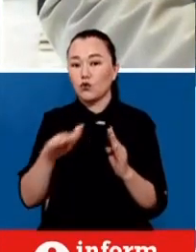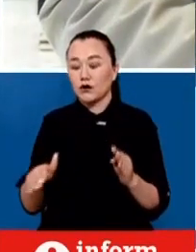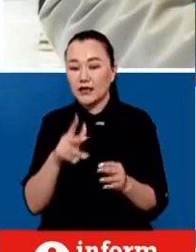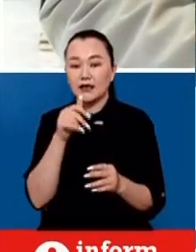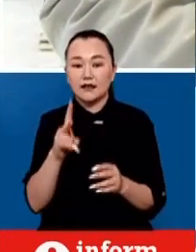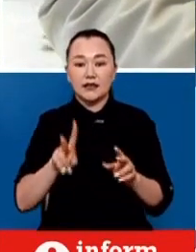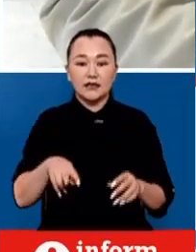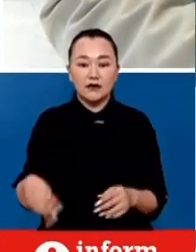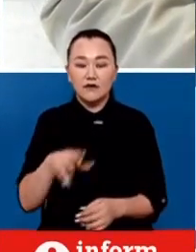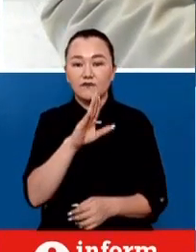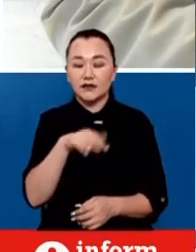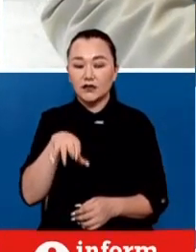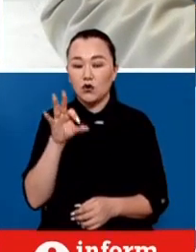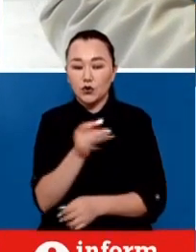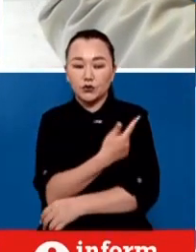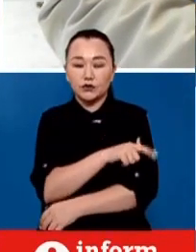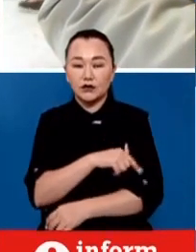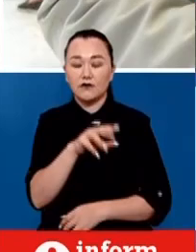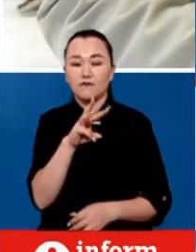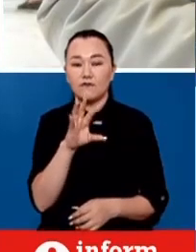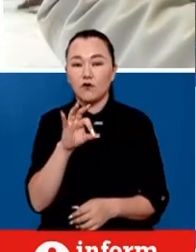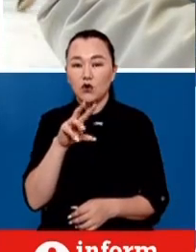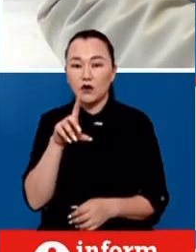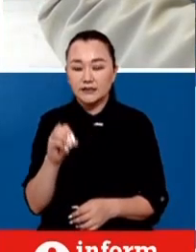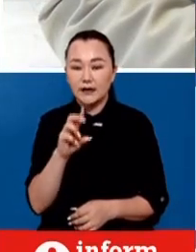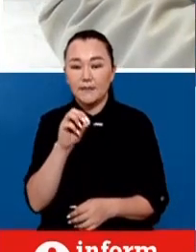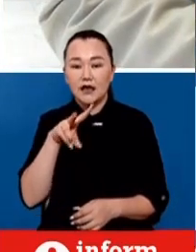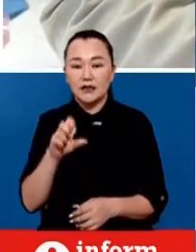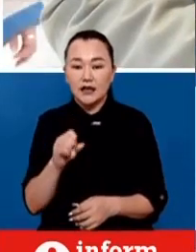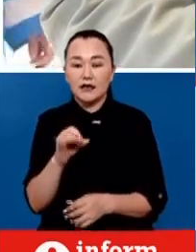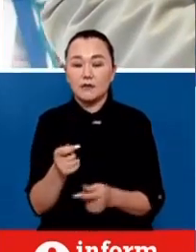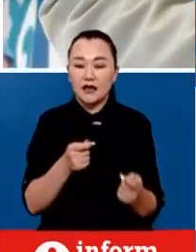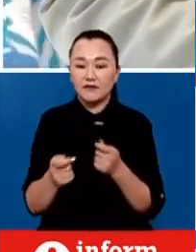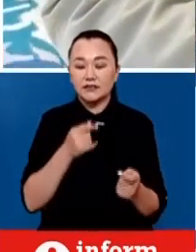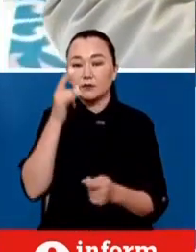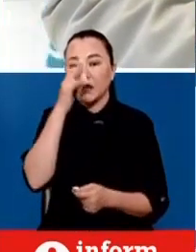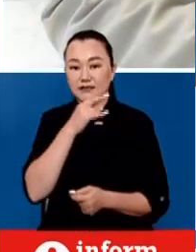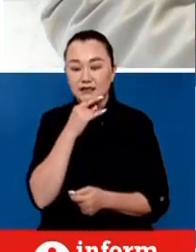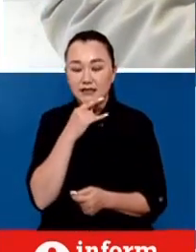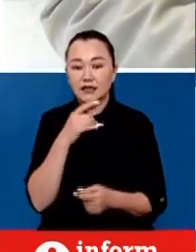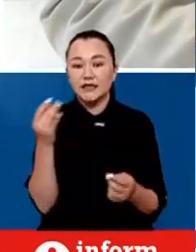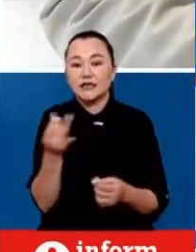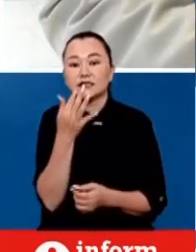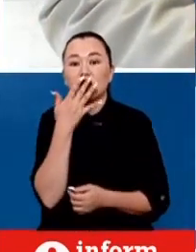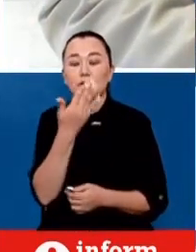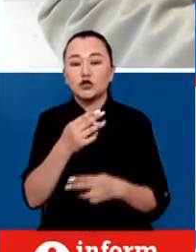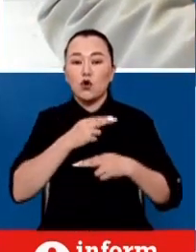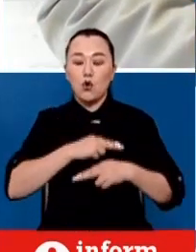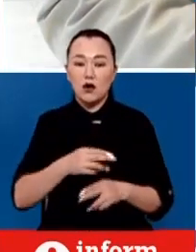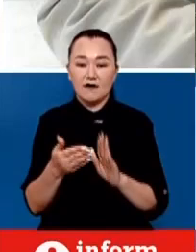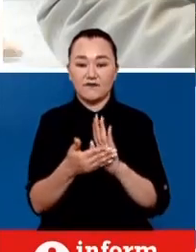генеральным директором ВТО доктором Нгози Аконджи Ивелой и правительством Казахстана. Интерес у зарубежных коллег